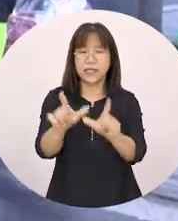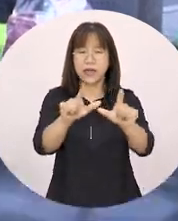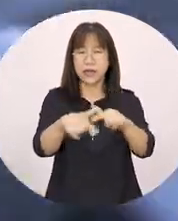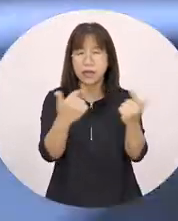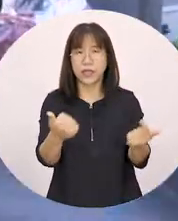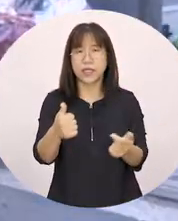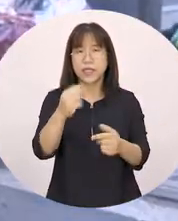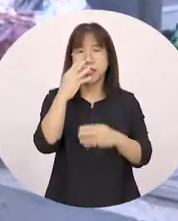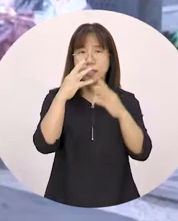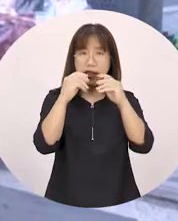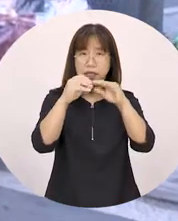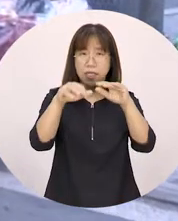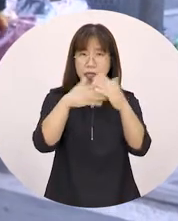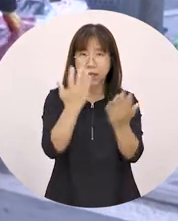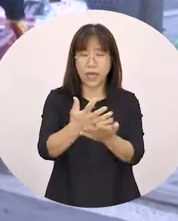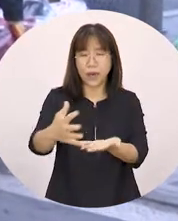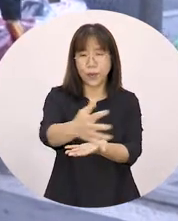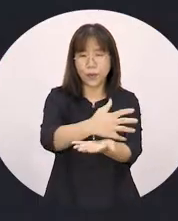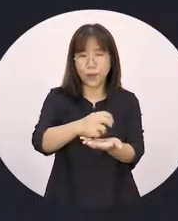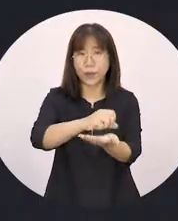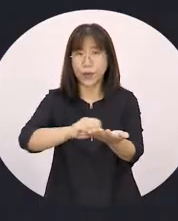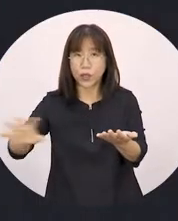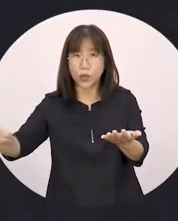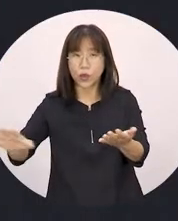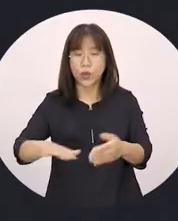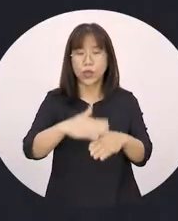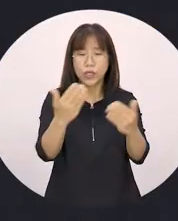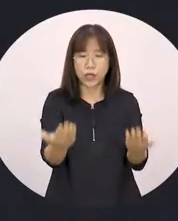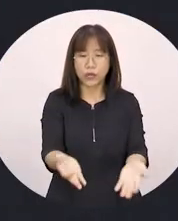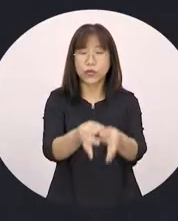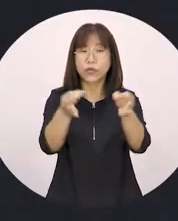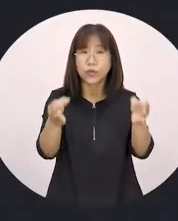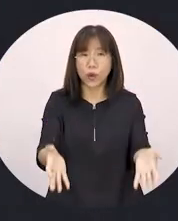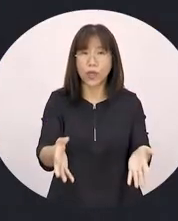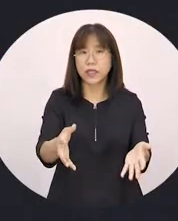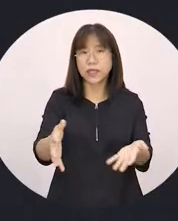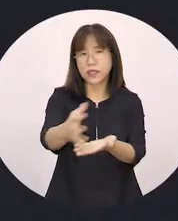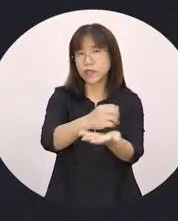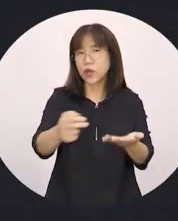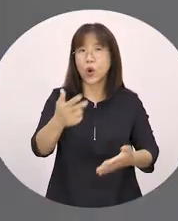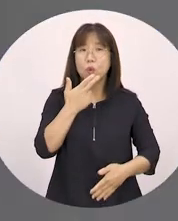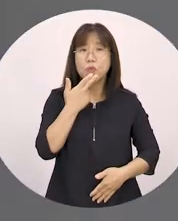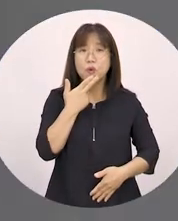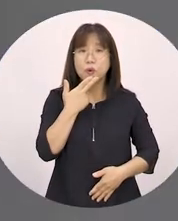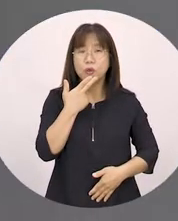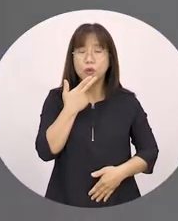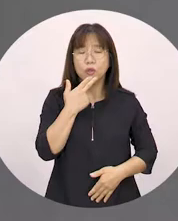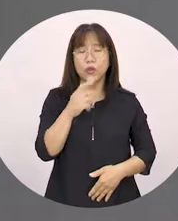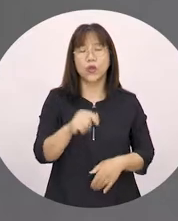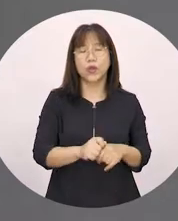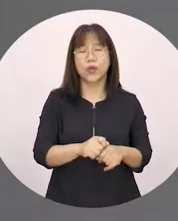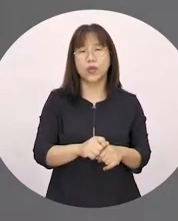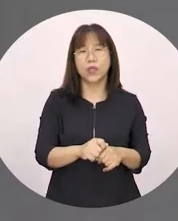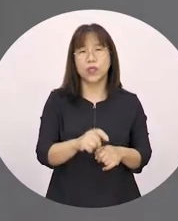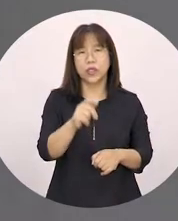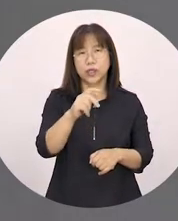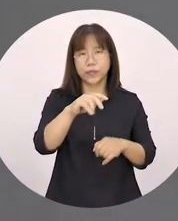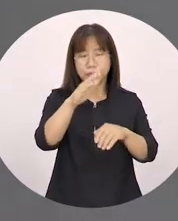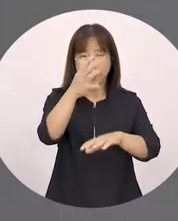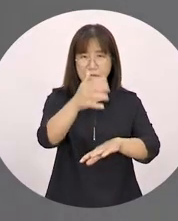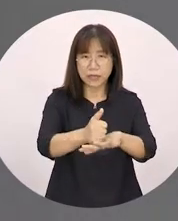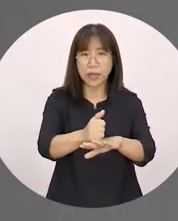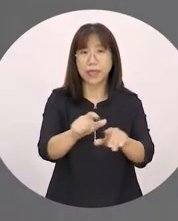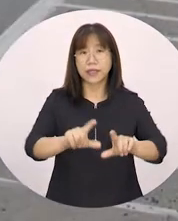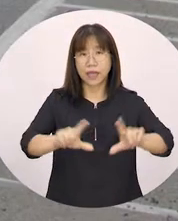집중 청소를 실시하고 연휴 기간 동안은 쓰레기를 수거하지 않고 9월 22일 저녁 7시 이후부터